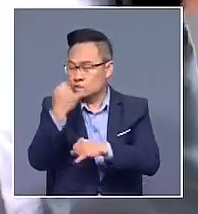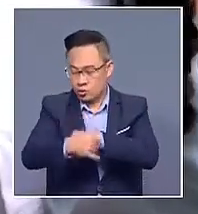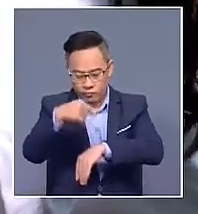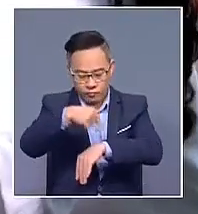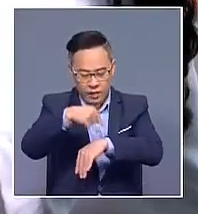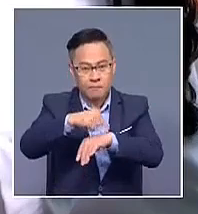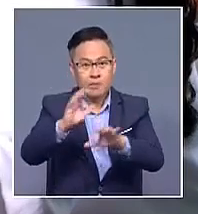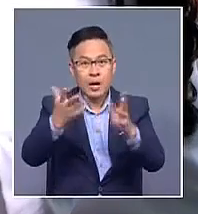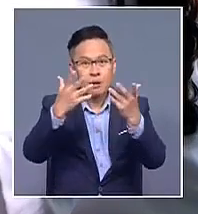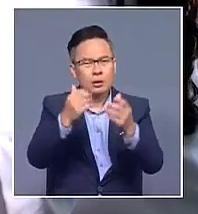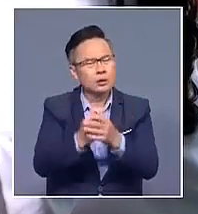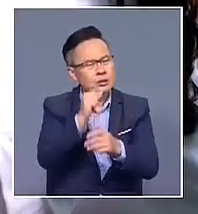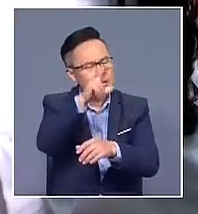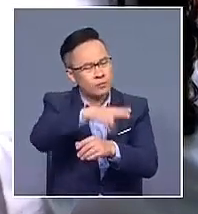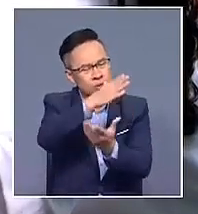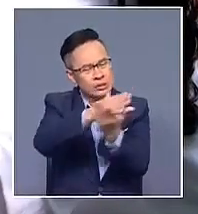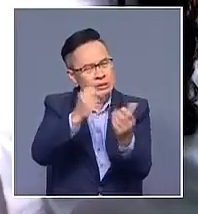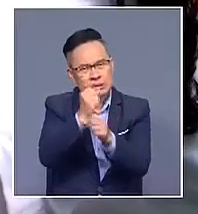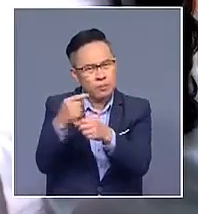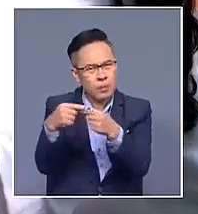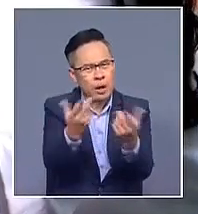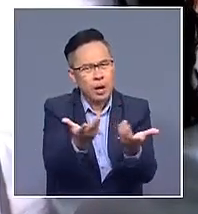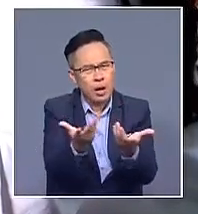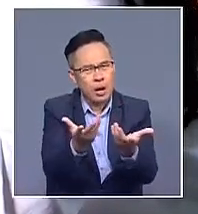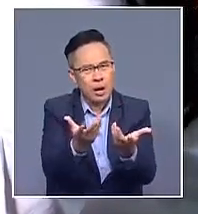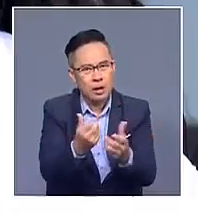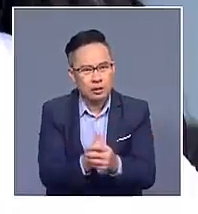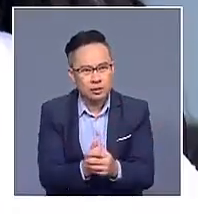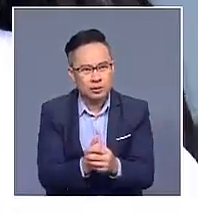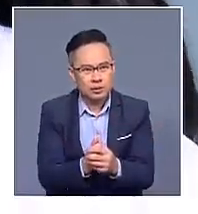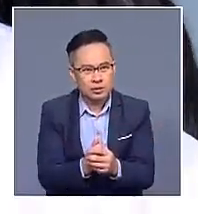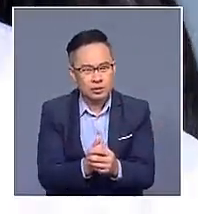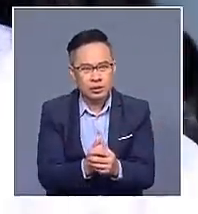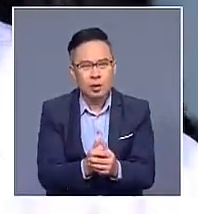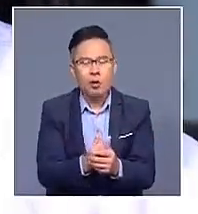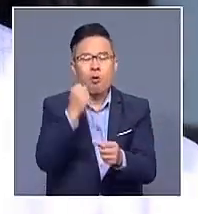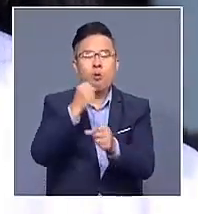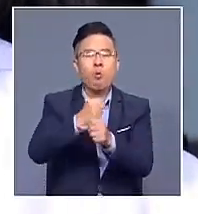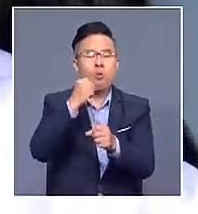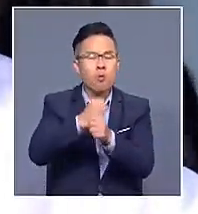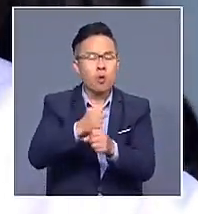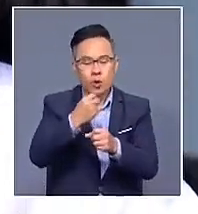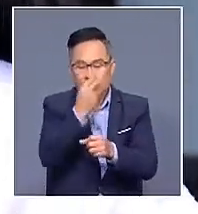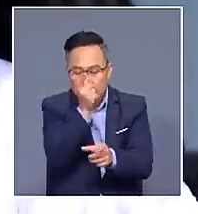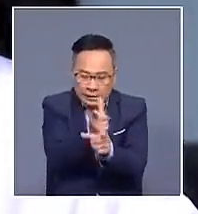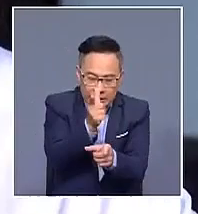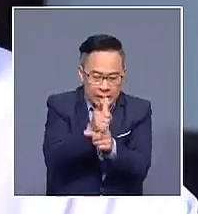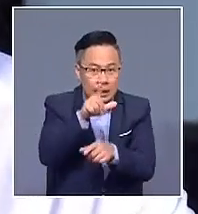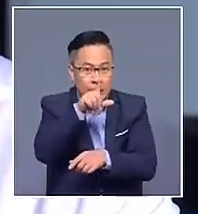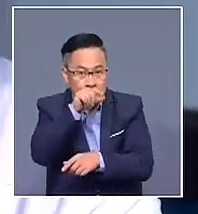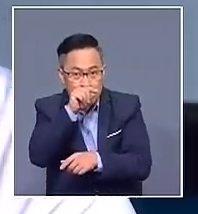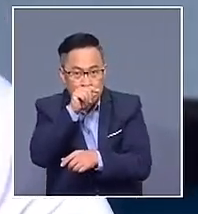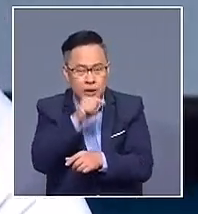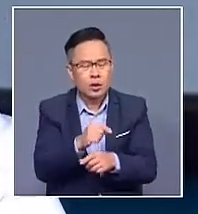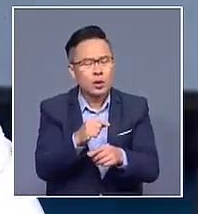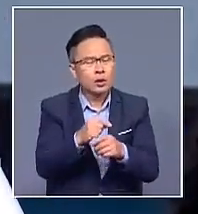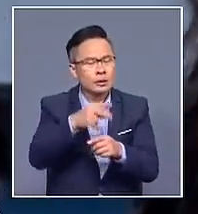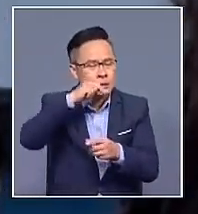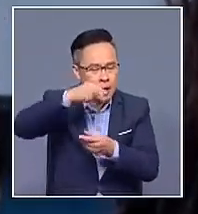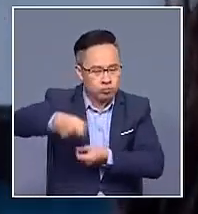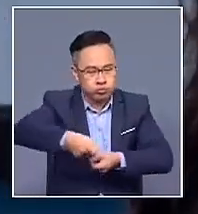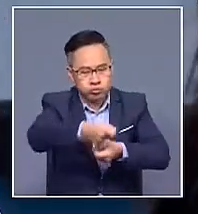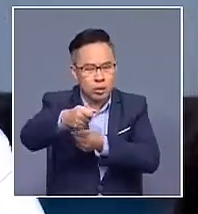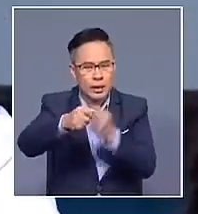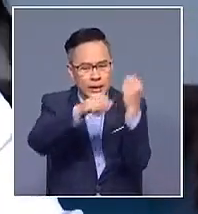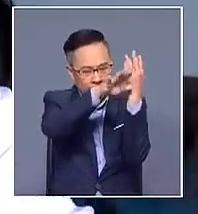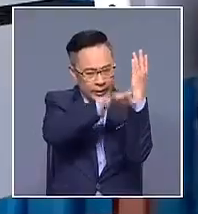ะ หลังจากนี้ไปทำอะไรต่อไหม ก็จะไปทำอย่างเช่นรดน้ำเห็ดด ู ไก่อะไรประมาณนี้ เลี้ยงไก่ด้วยเหรอ เลี้ยงค่ะ ใ